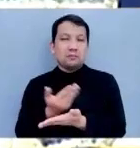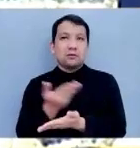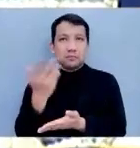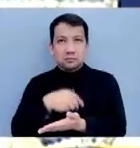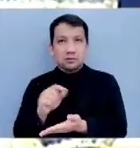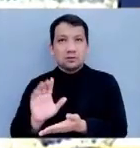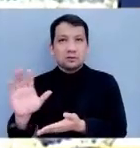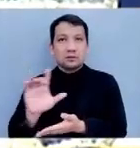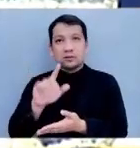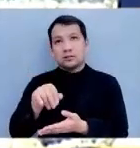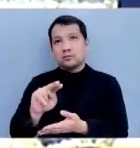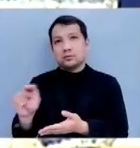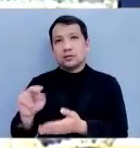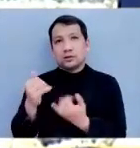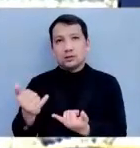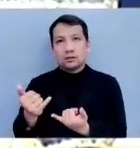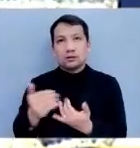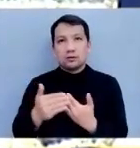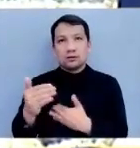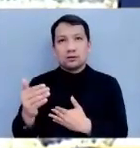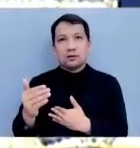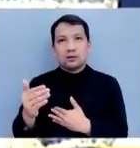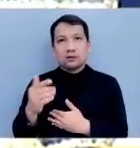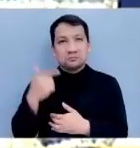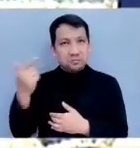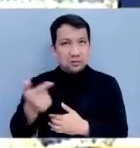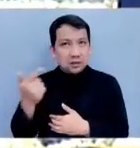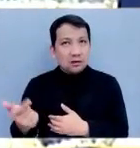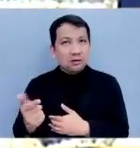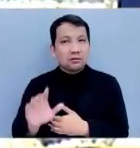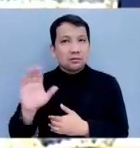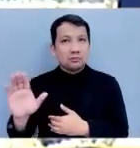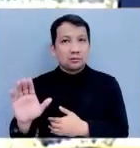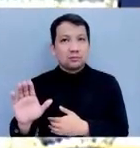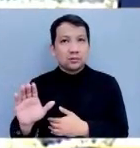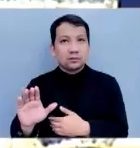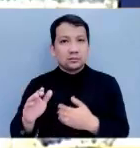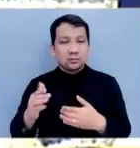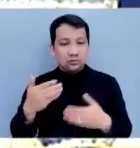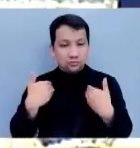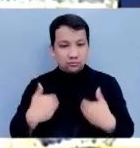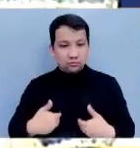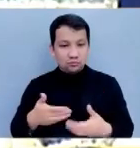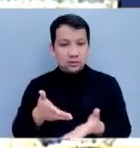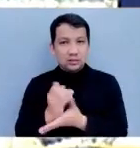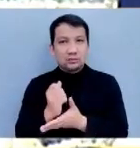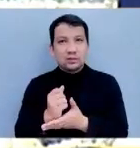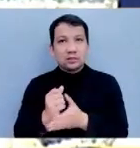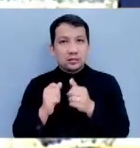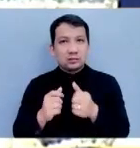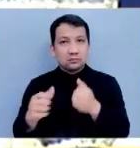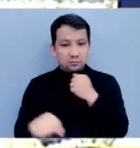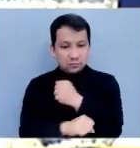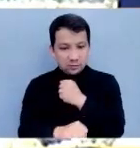lipunang iyon. Dahil hanggang sa ngayon, yung legasiya niya ng paglabag sa karapatang pantao, yung pagdarambong sa